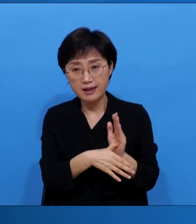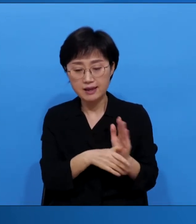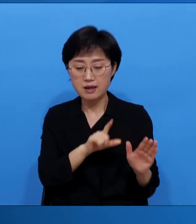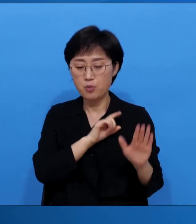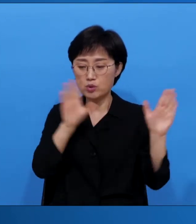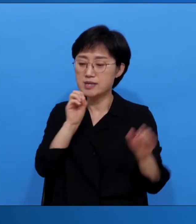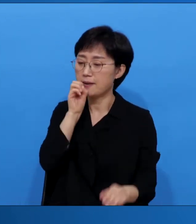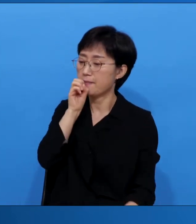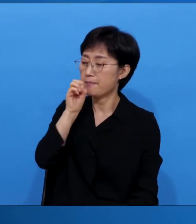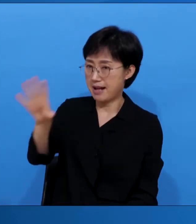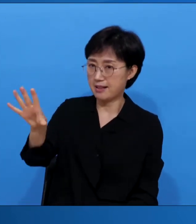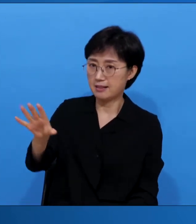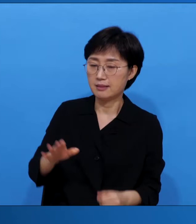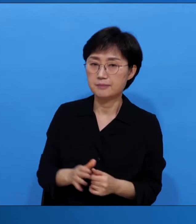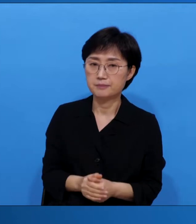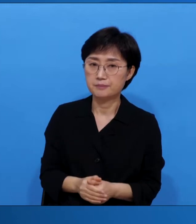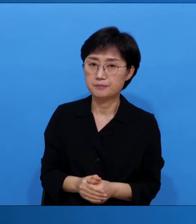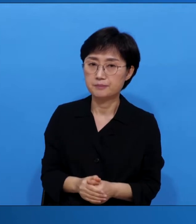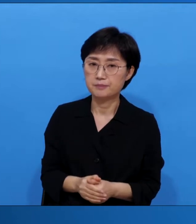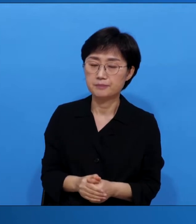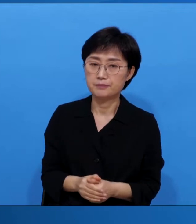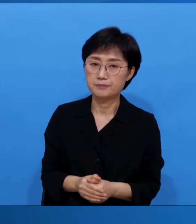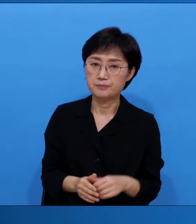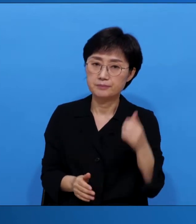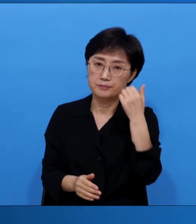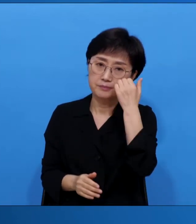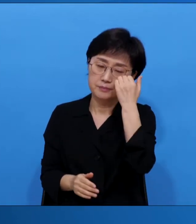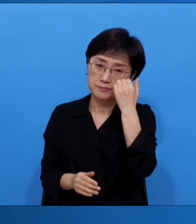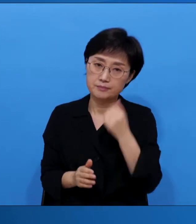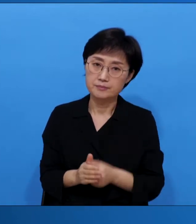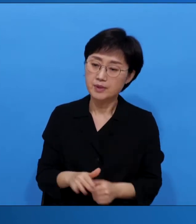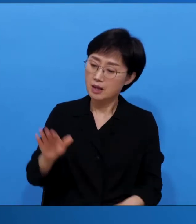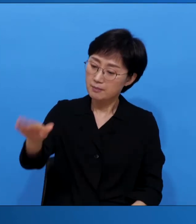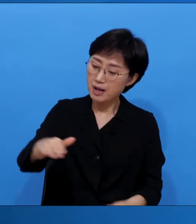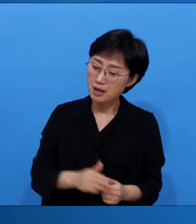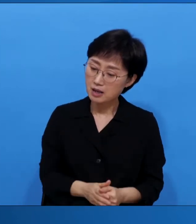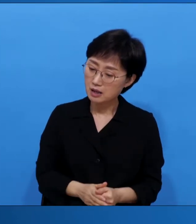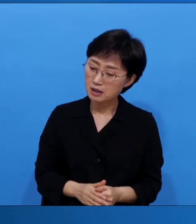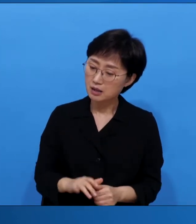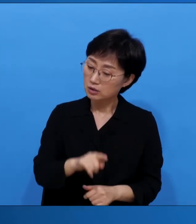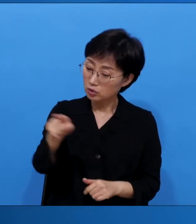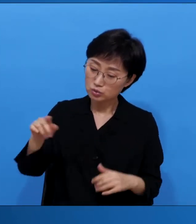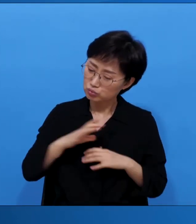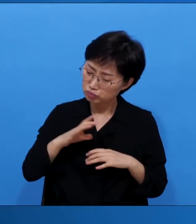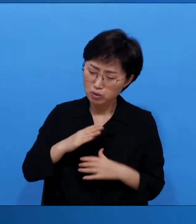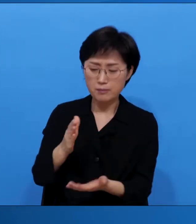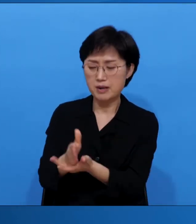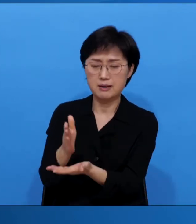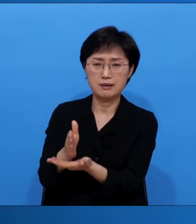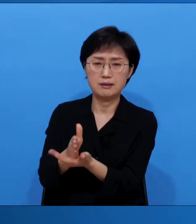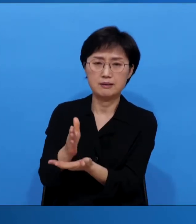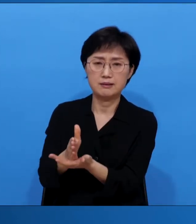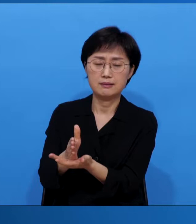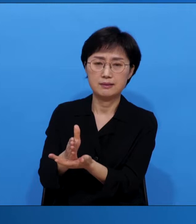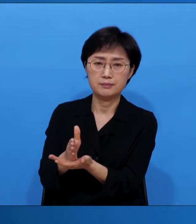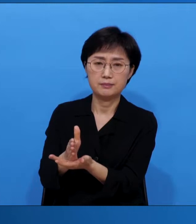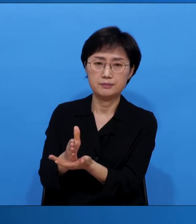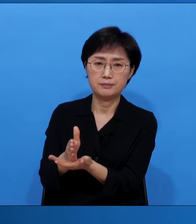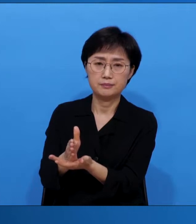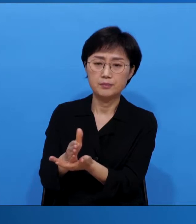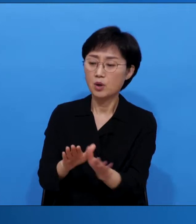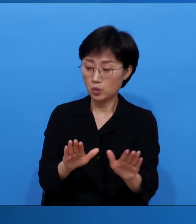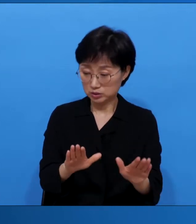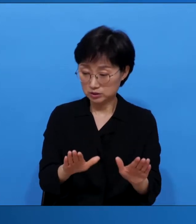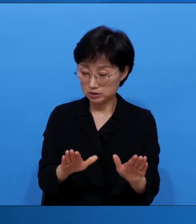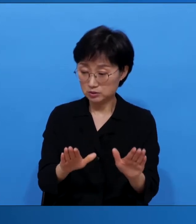And this is what Moses said at that time. 우리 이스라엘 사람들아 두려워하지 말라. He says, Israelites, do not fear,